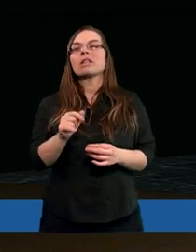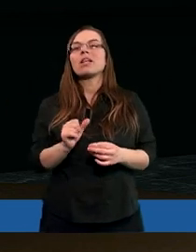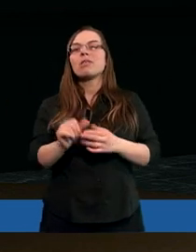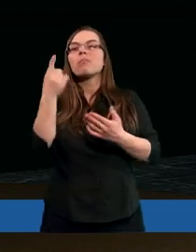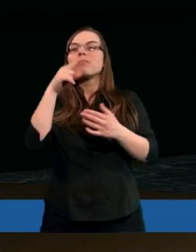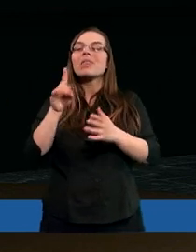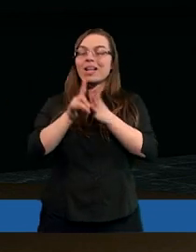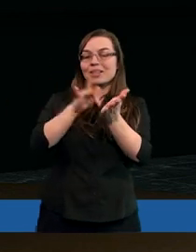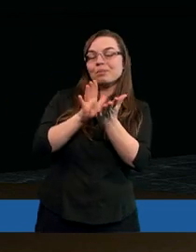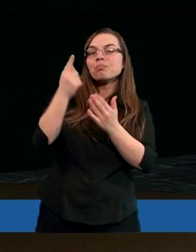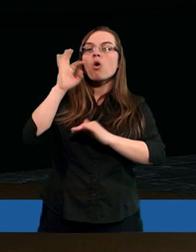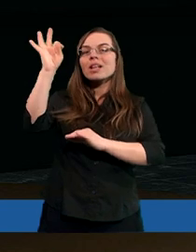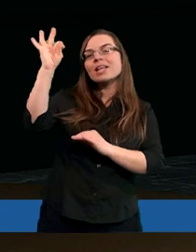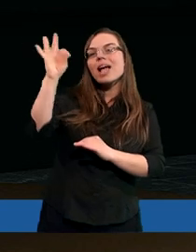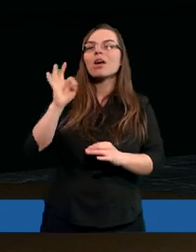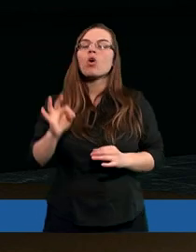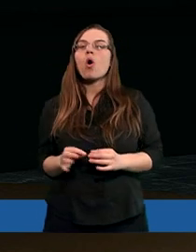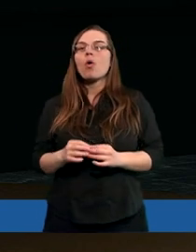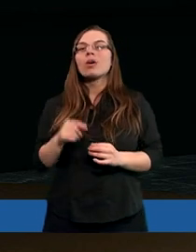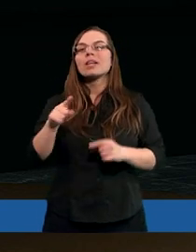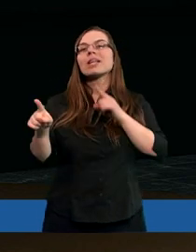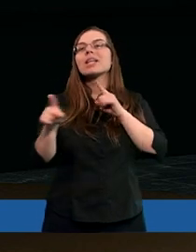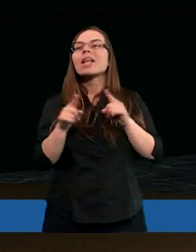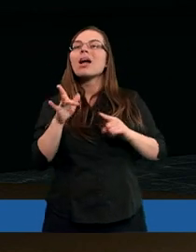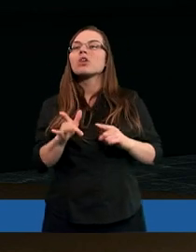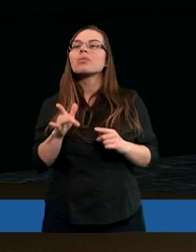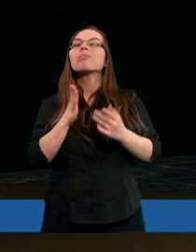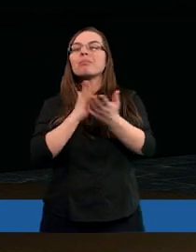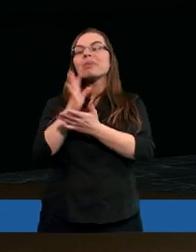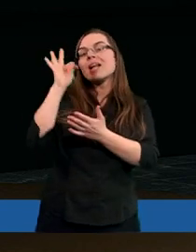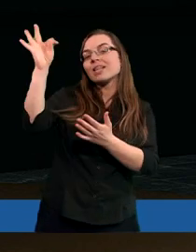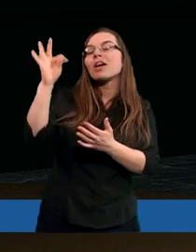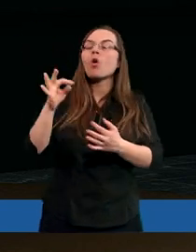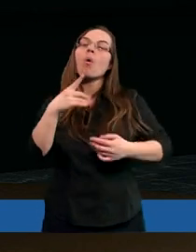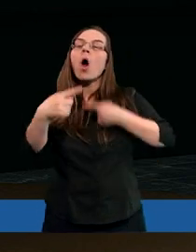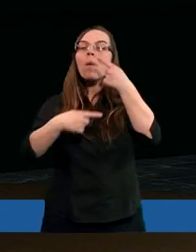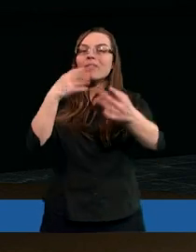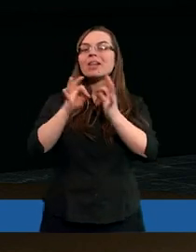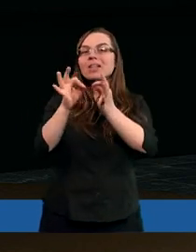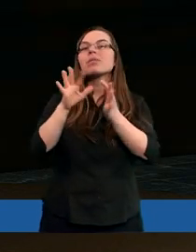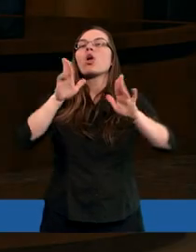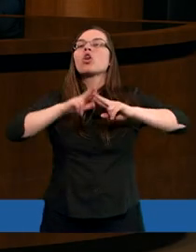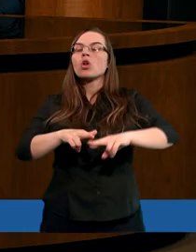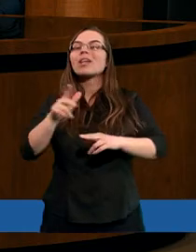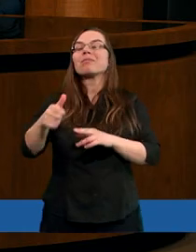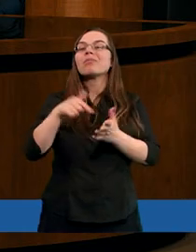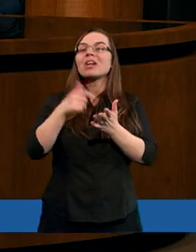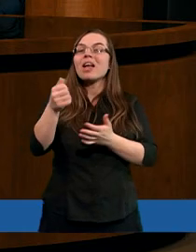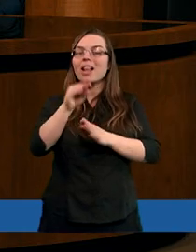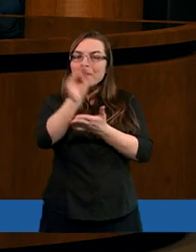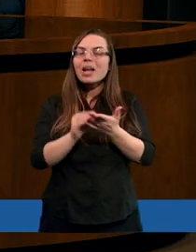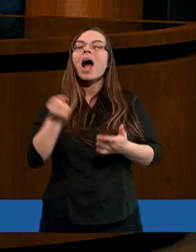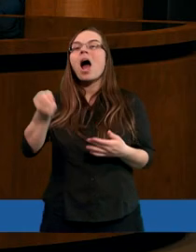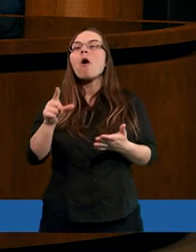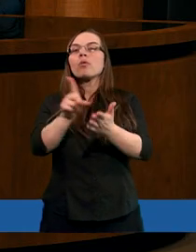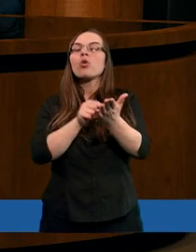pod jego... znaczy przez niego opowiadaną historię. Więc apostol Piotr, możemy